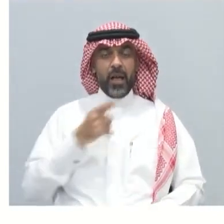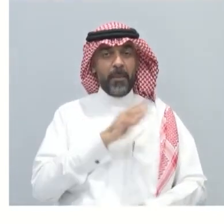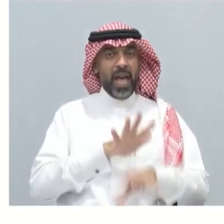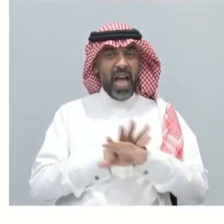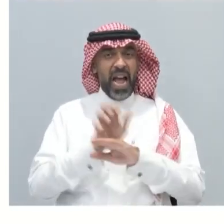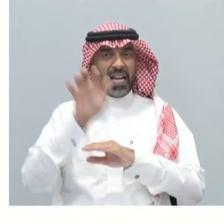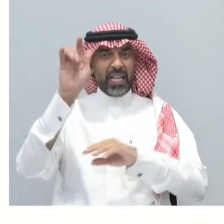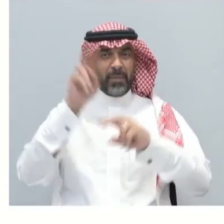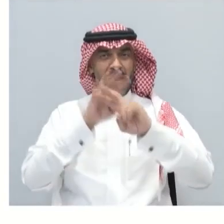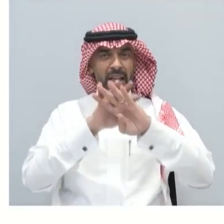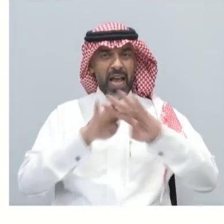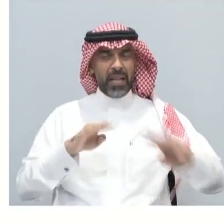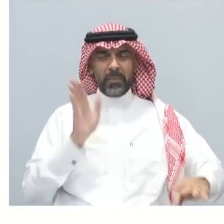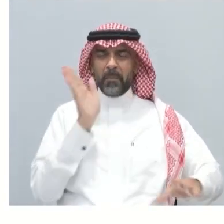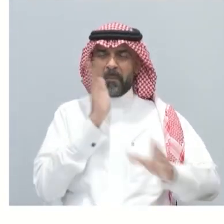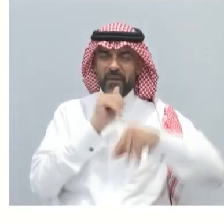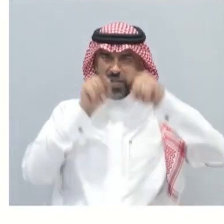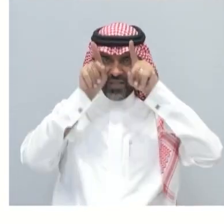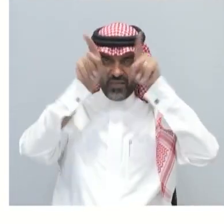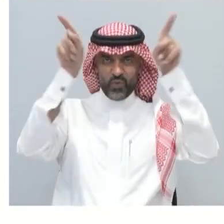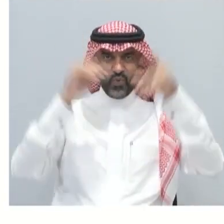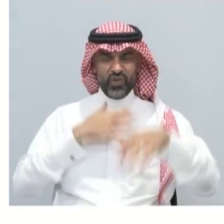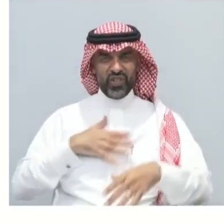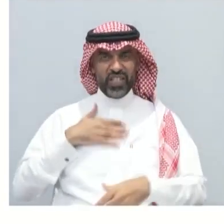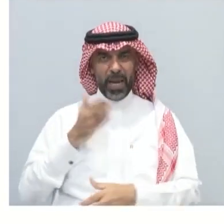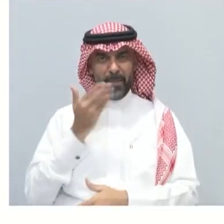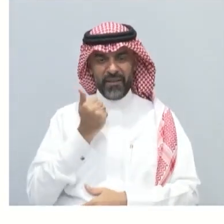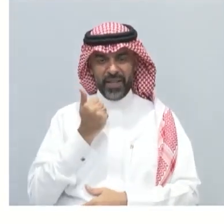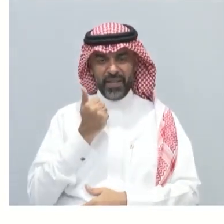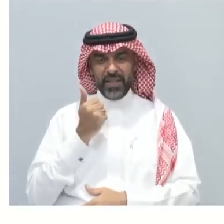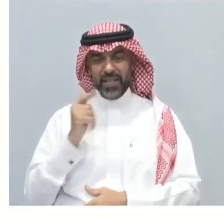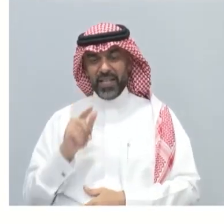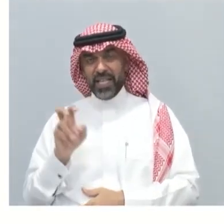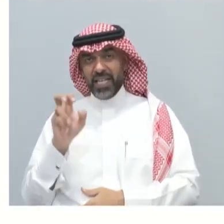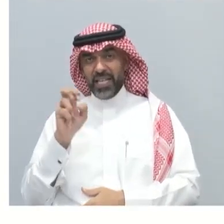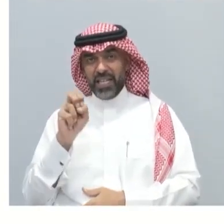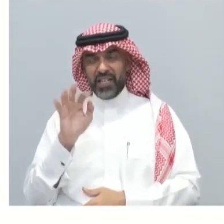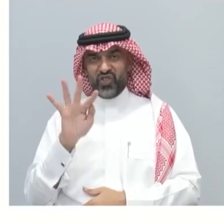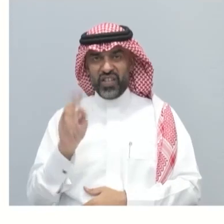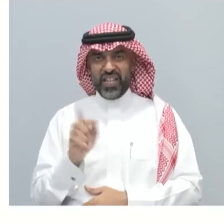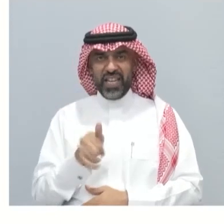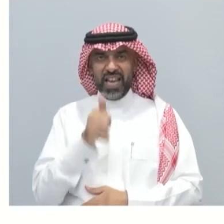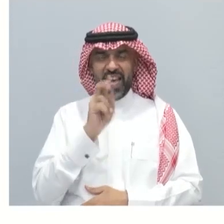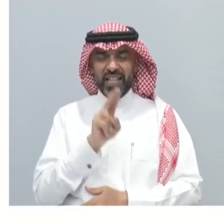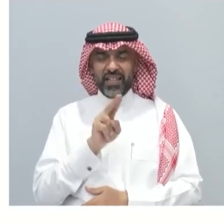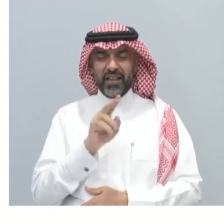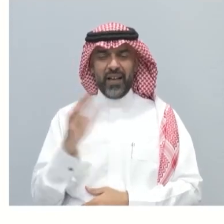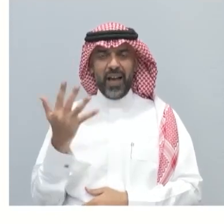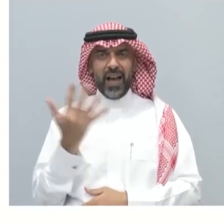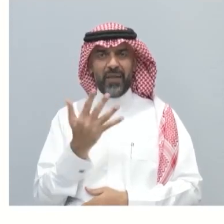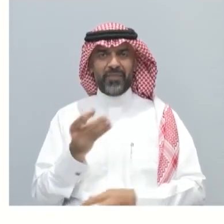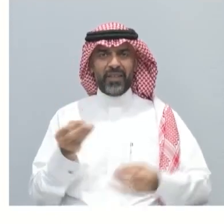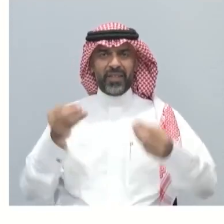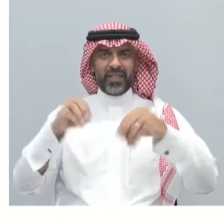تمتلك اي قرون استشعار في القشريات لها خمسه ازواج من